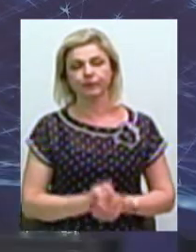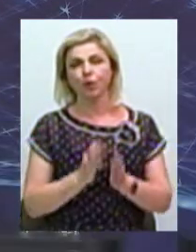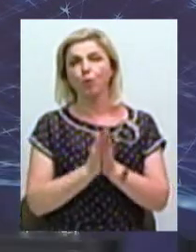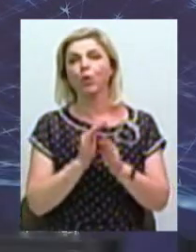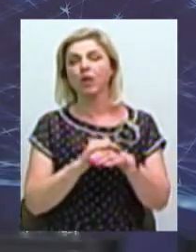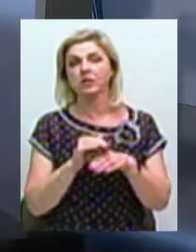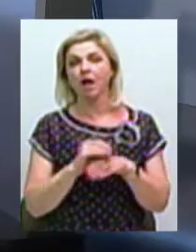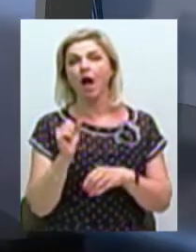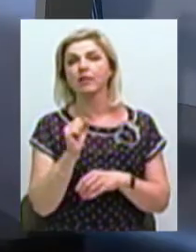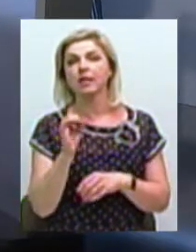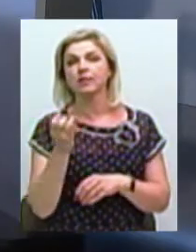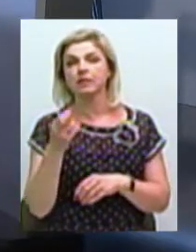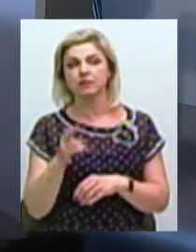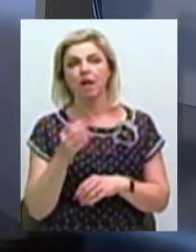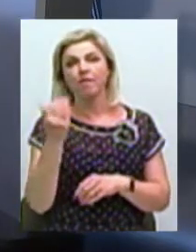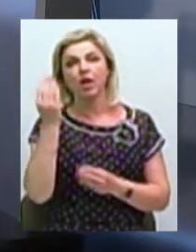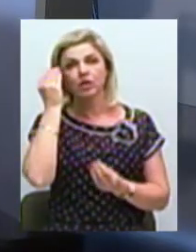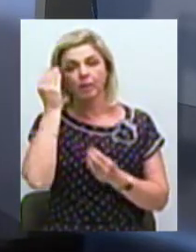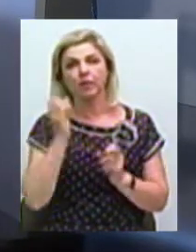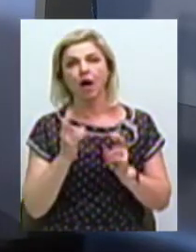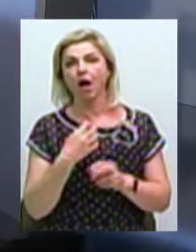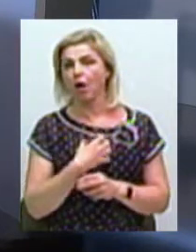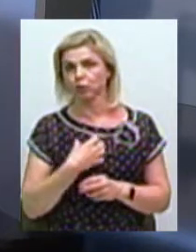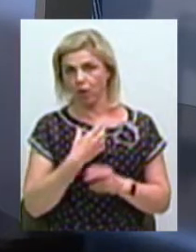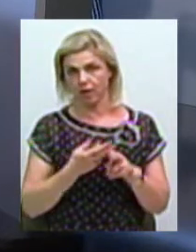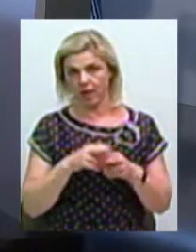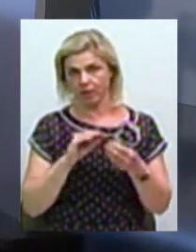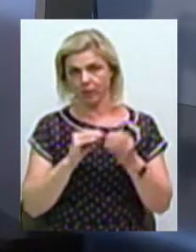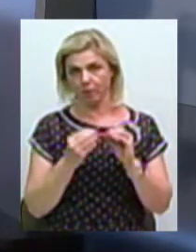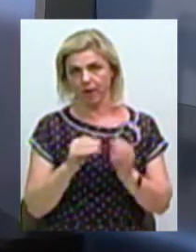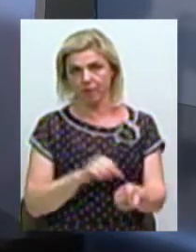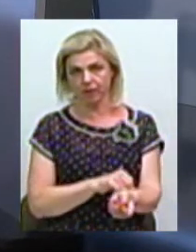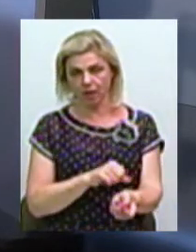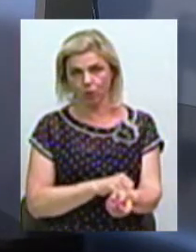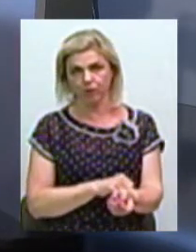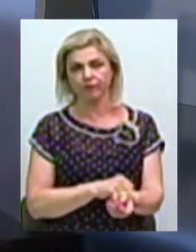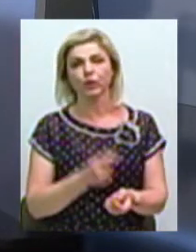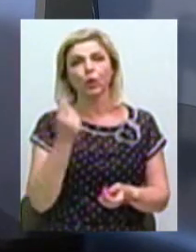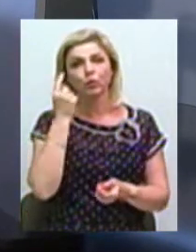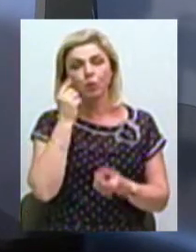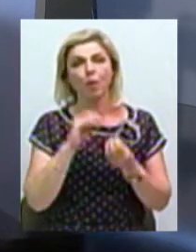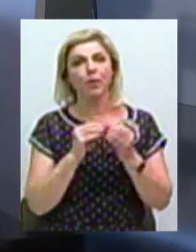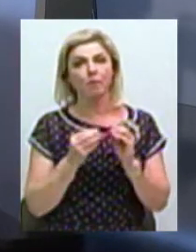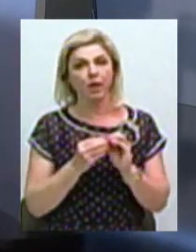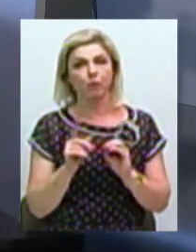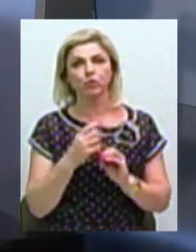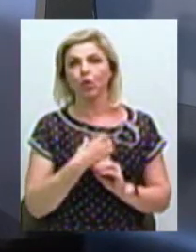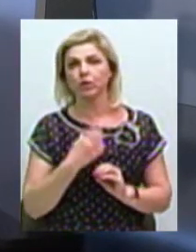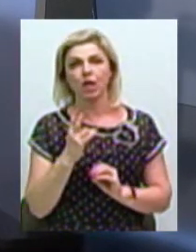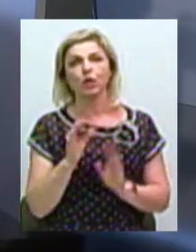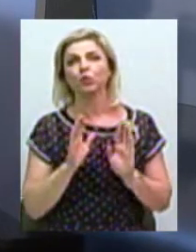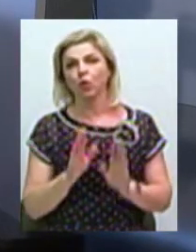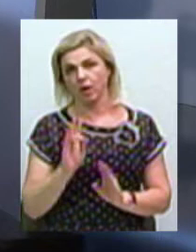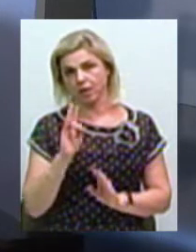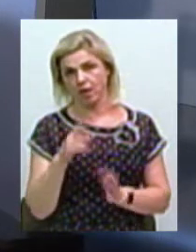наскільки актуальна в Миколаєві проблема наркотиків? Я думаю, що проблема наркотиків актуальна не тільки іменно в Миколаєві, а